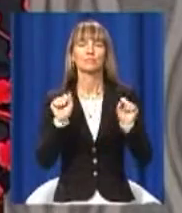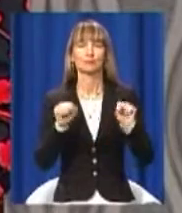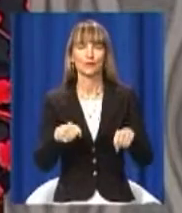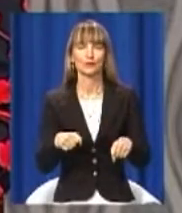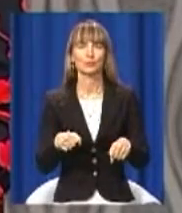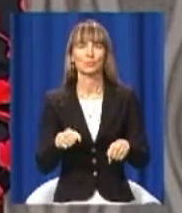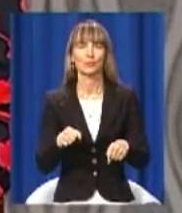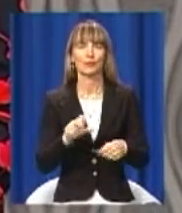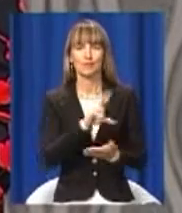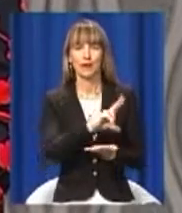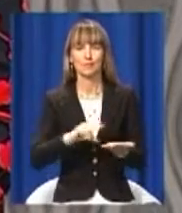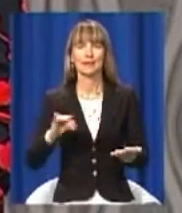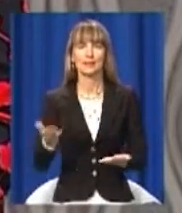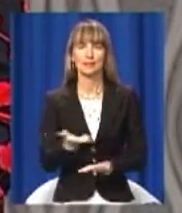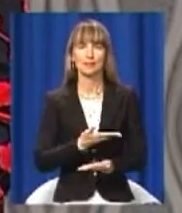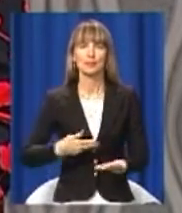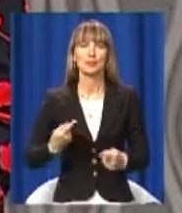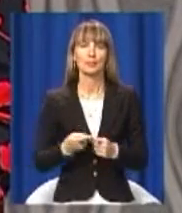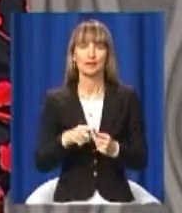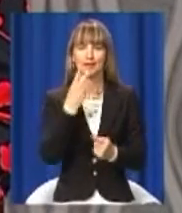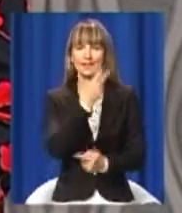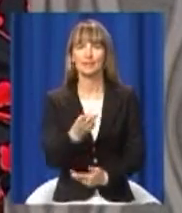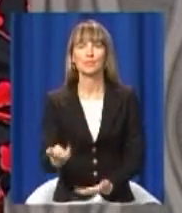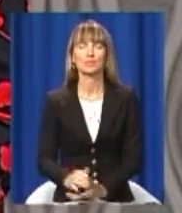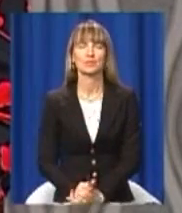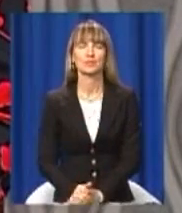можемо перейняти і ми, власне. Тож дивимося.